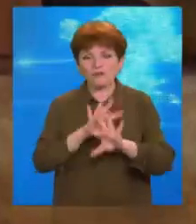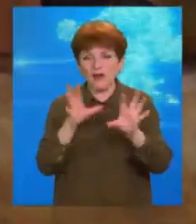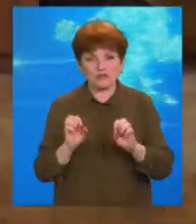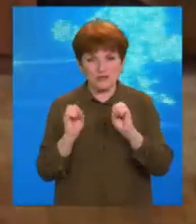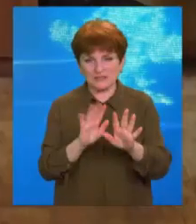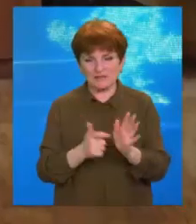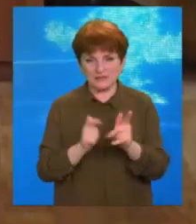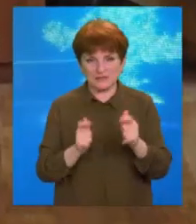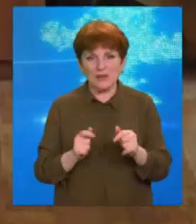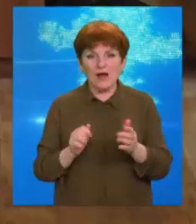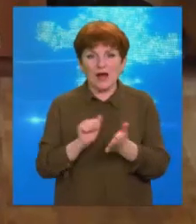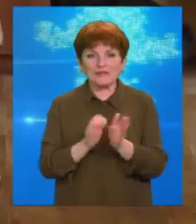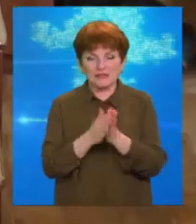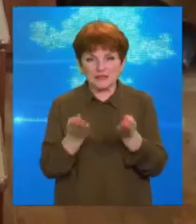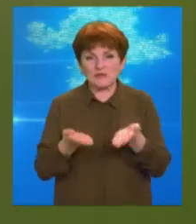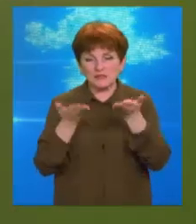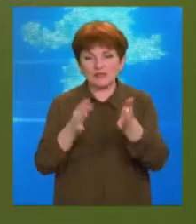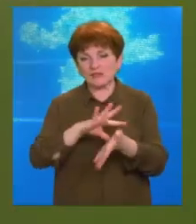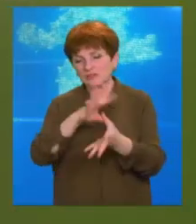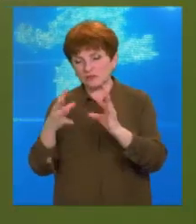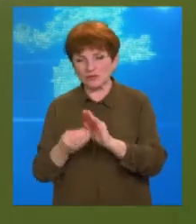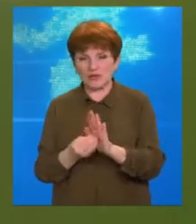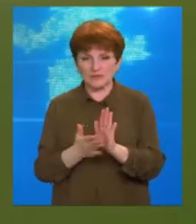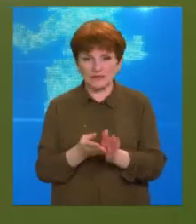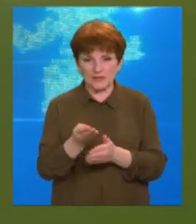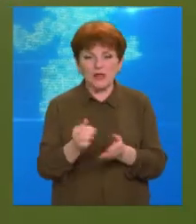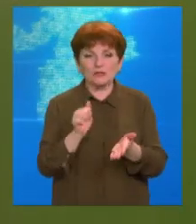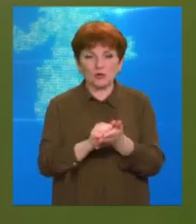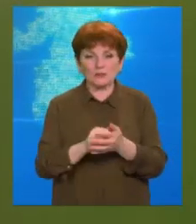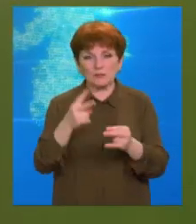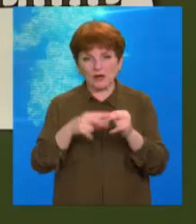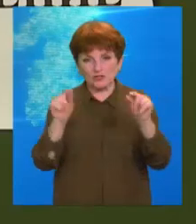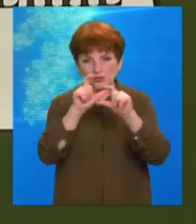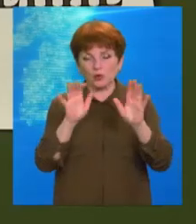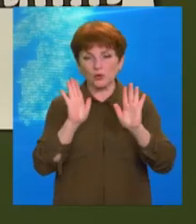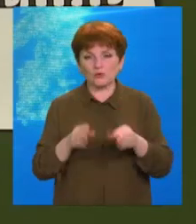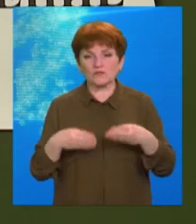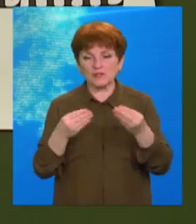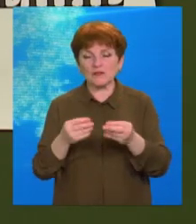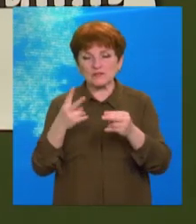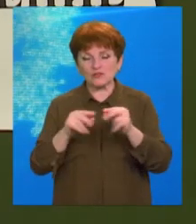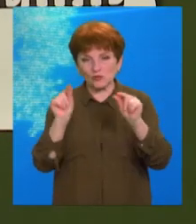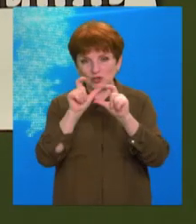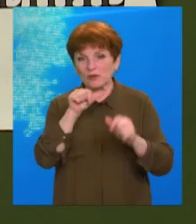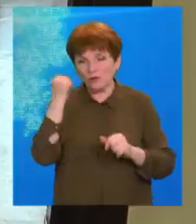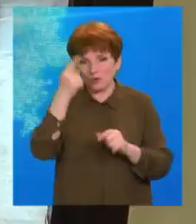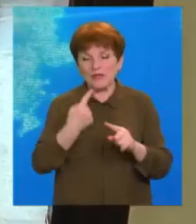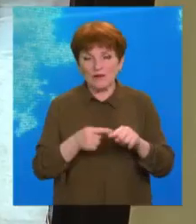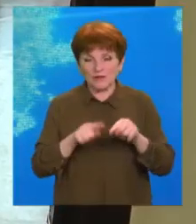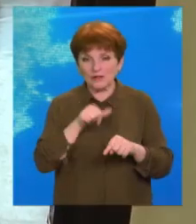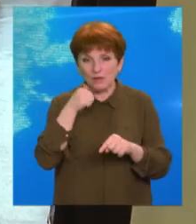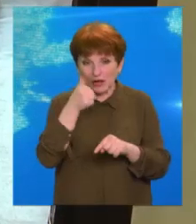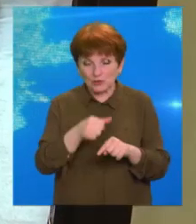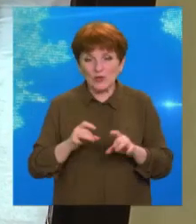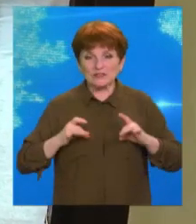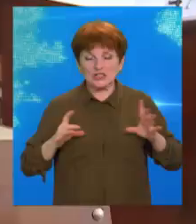вообще. Аттестат им выдадут на основании четвертных оценок. Документы об окончании школы начнут выдавать по завершении учебного года. Кстати, в этом году